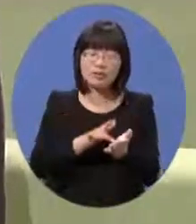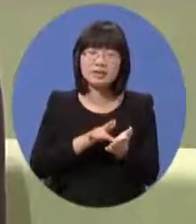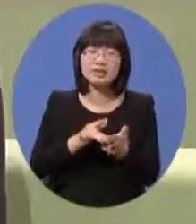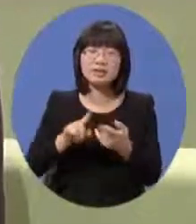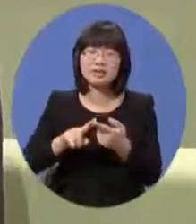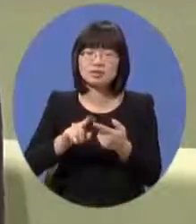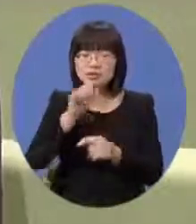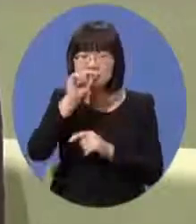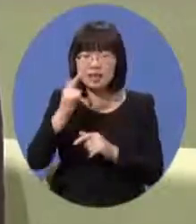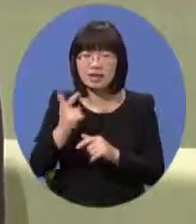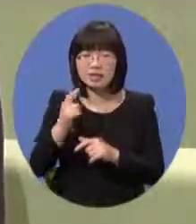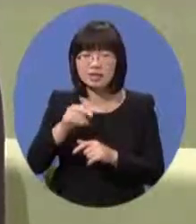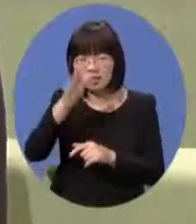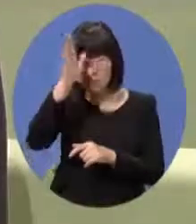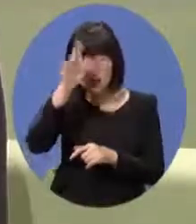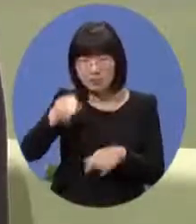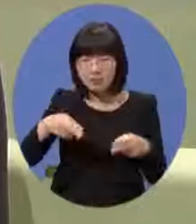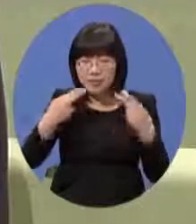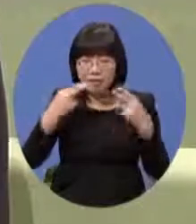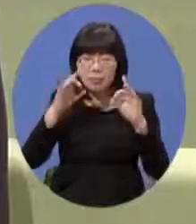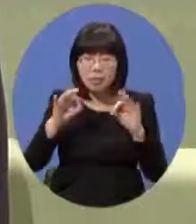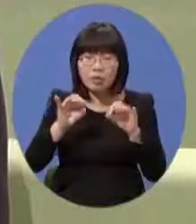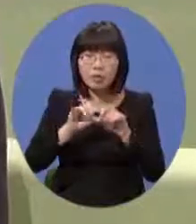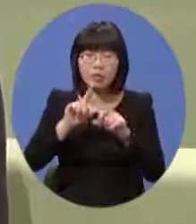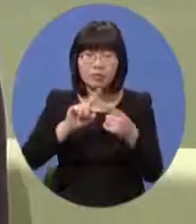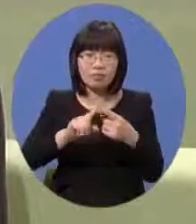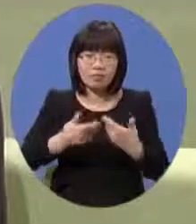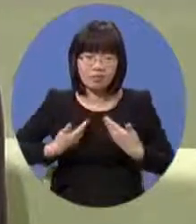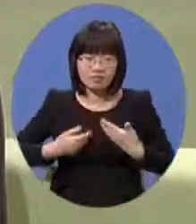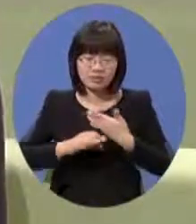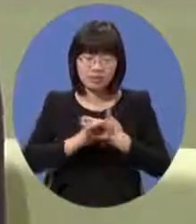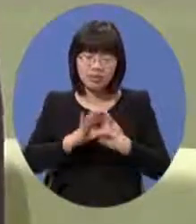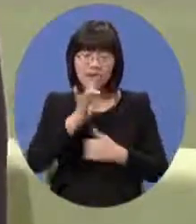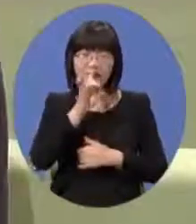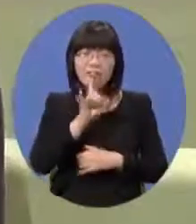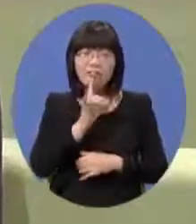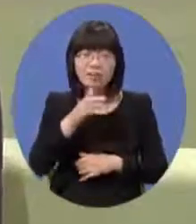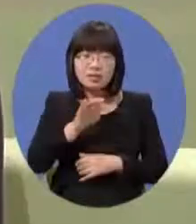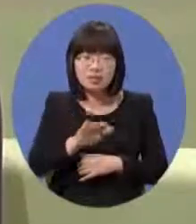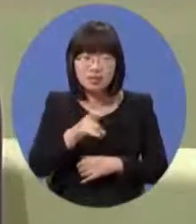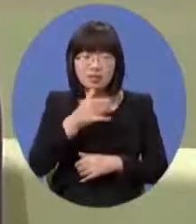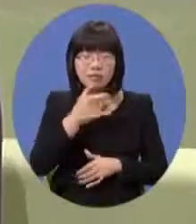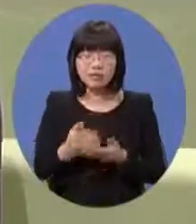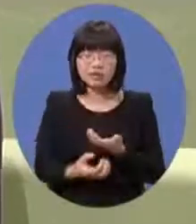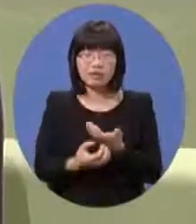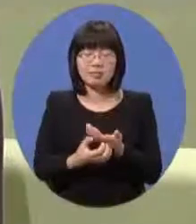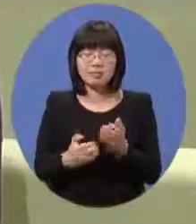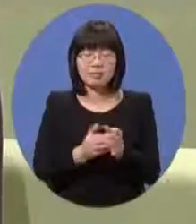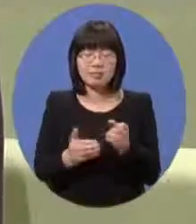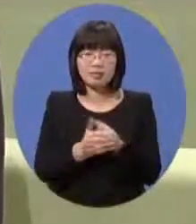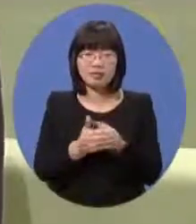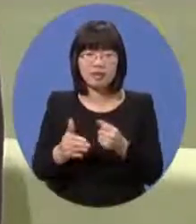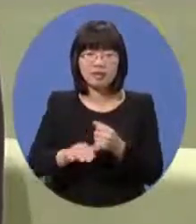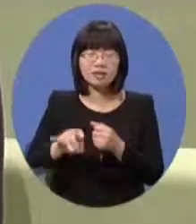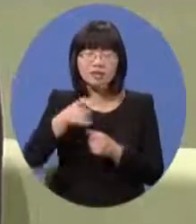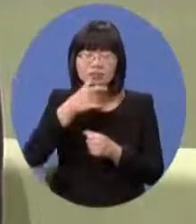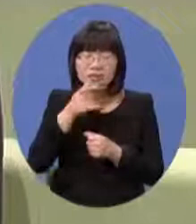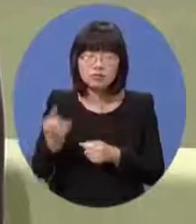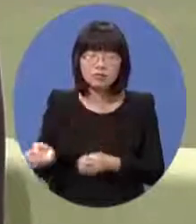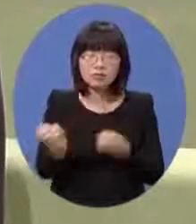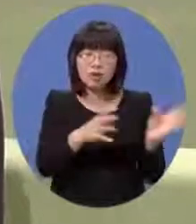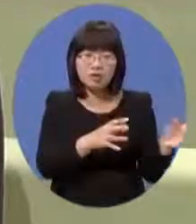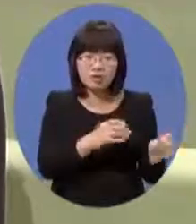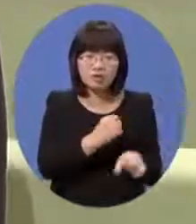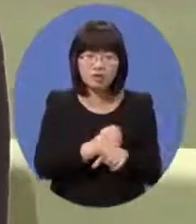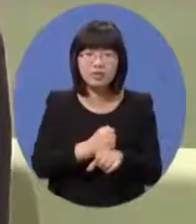뭐 라면도 네. 우리가 대부분 바쁘면 그렇게 못 하지만 이렇게 물에 삶아서 한번 처음 물은 네. 버리고 그다음